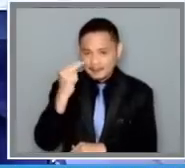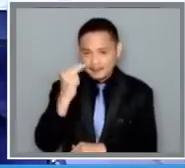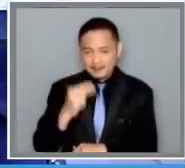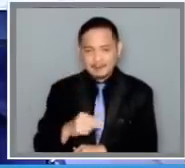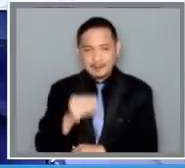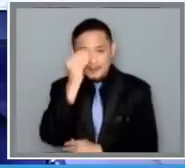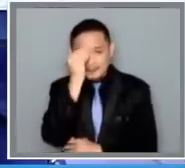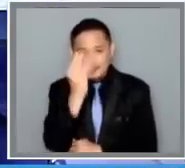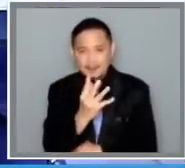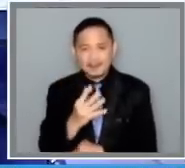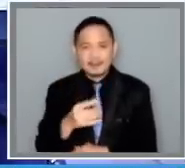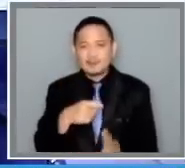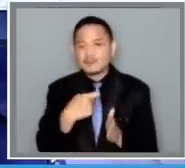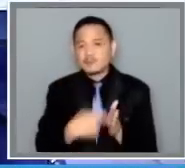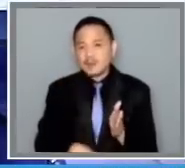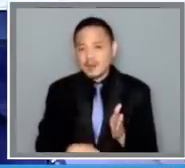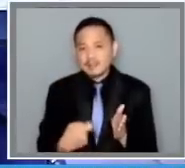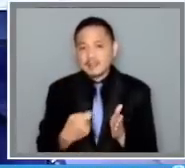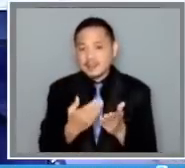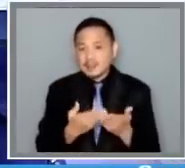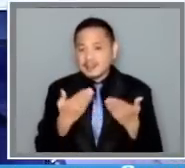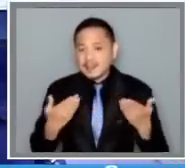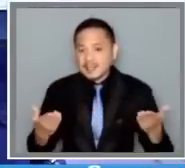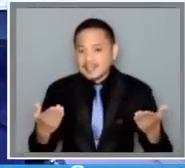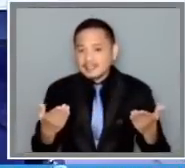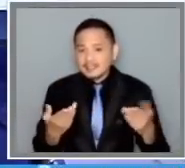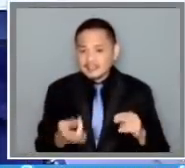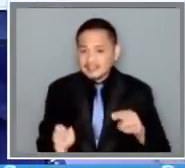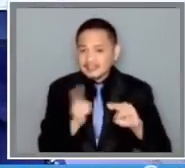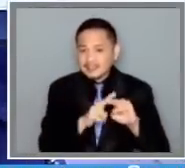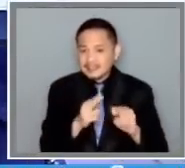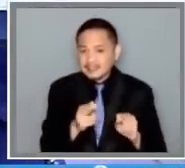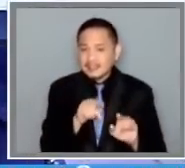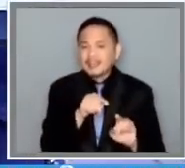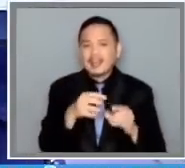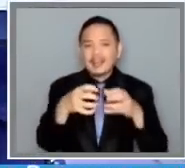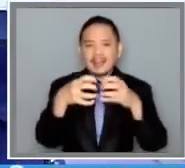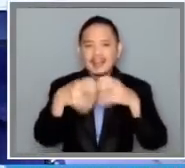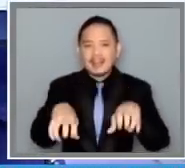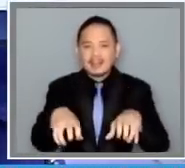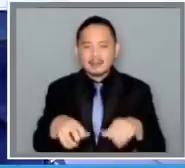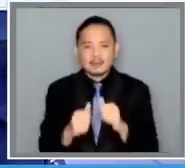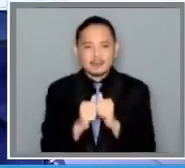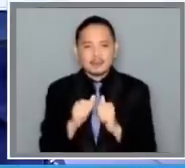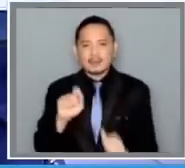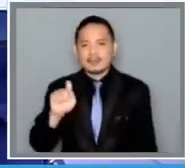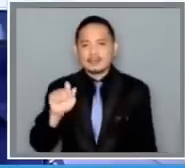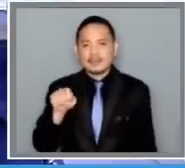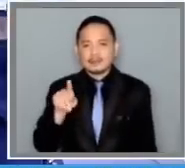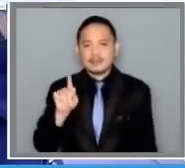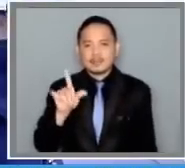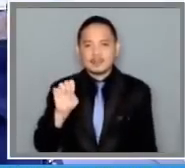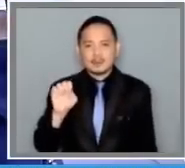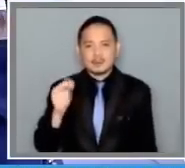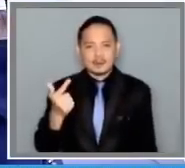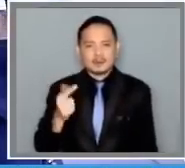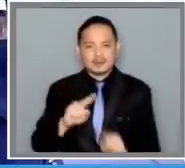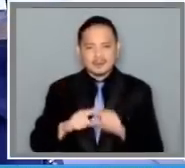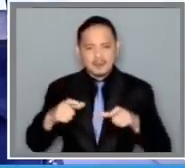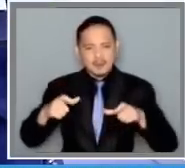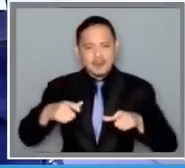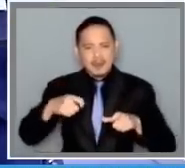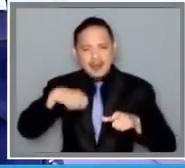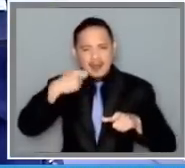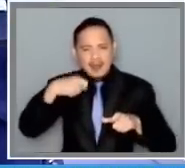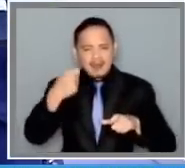presyo daw ng itlog. Eh di apektado tapsilog mo. Oy, naku, sinabi mo pa. Eh, ikaw ba, ano ba ang breakfast